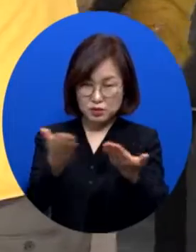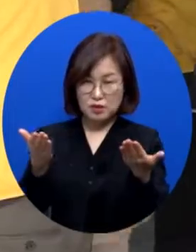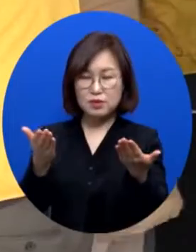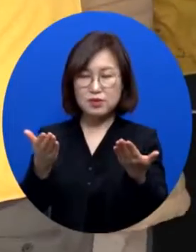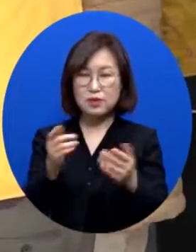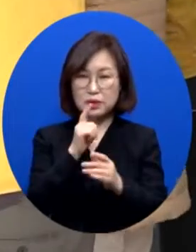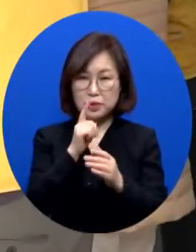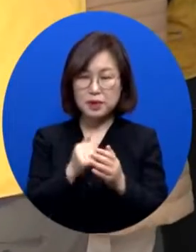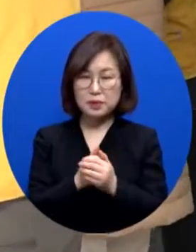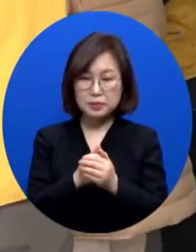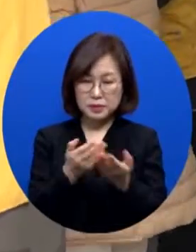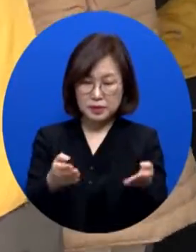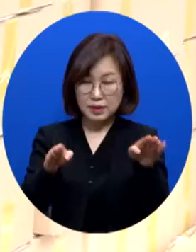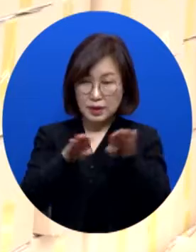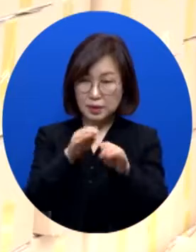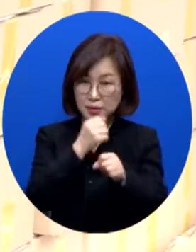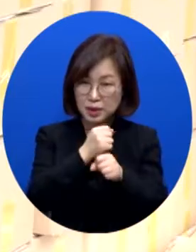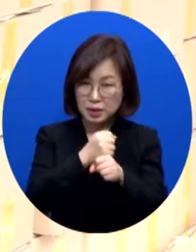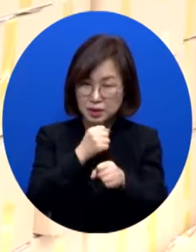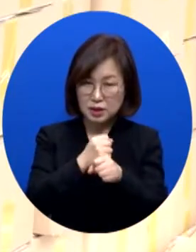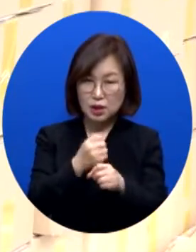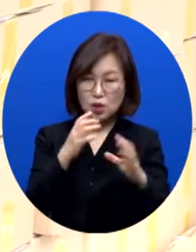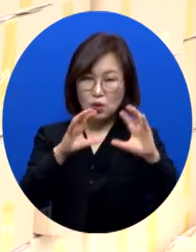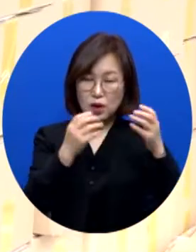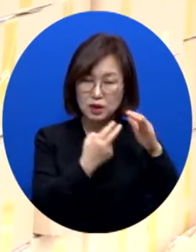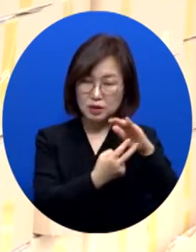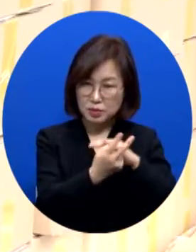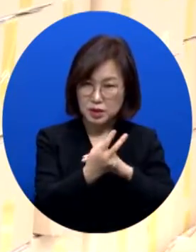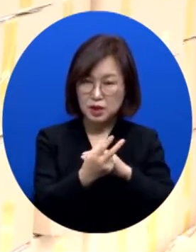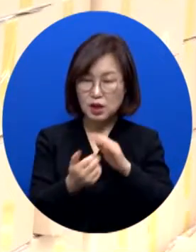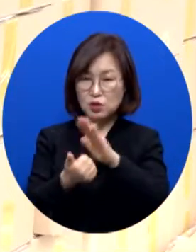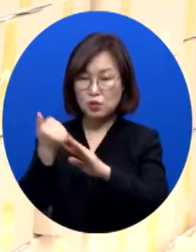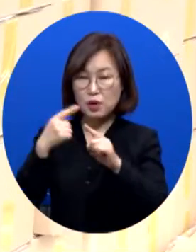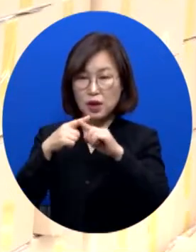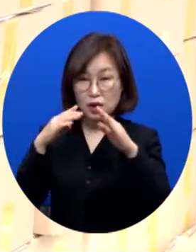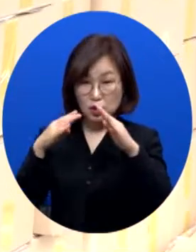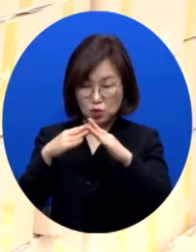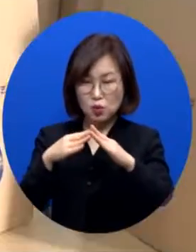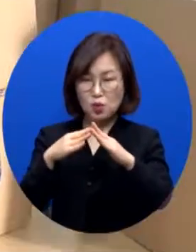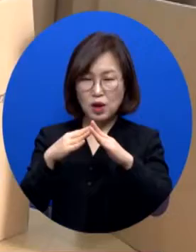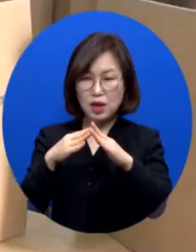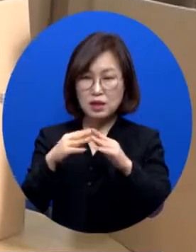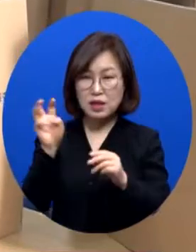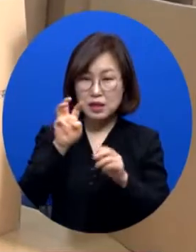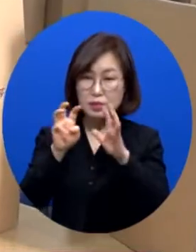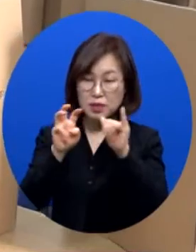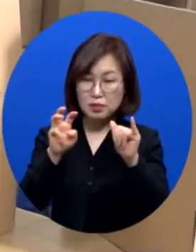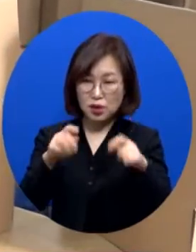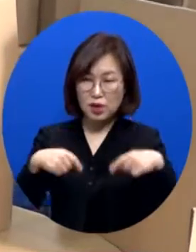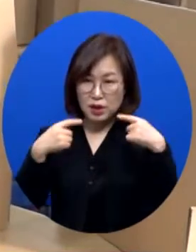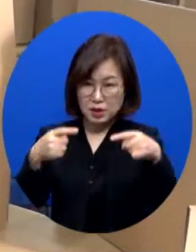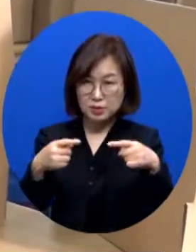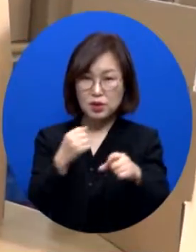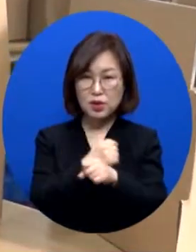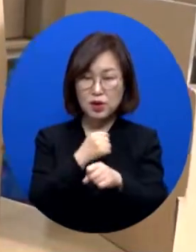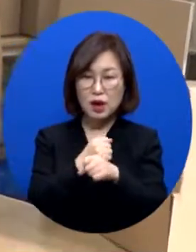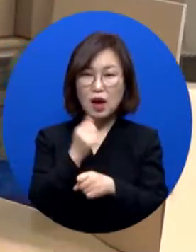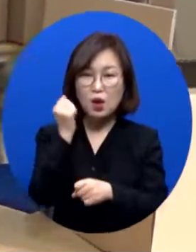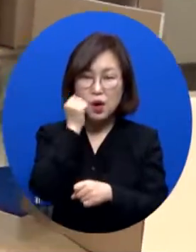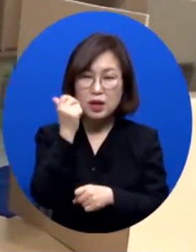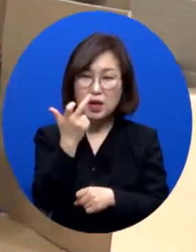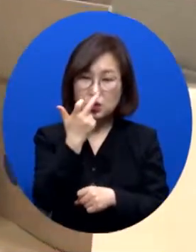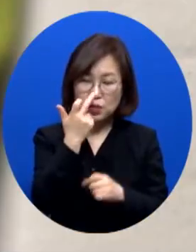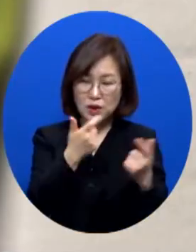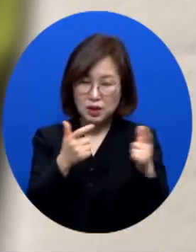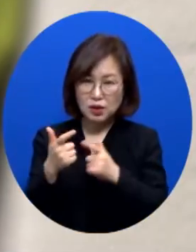말했습니다. 키트 제작에는 월드비전과 소망교회 사랑 나눔부 회원 30여 명이 참석했으며 과자와 초콜릿